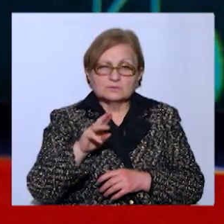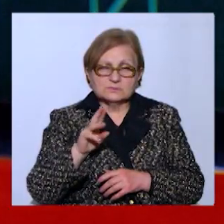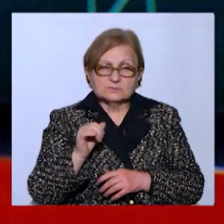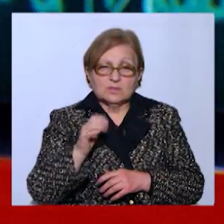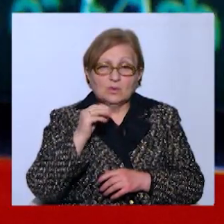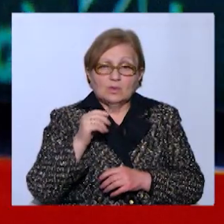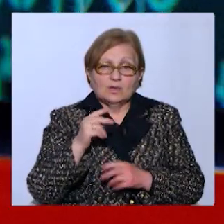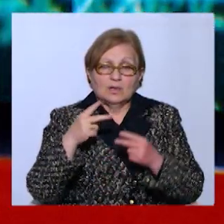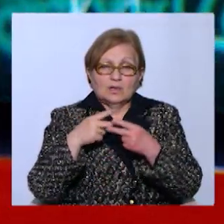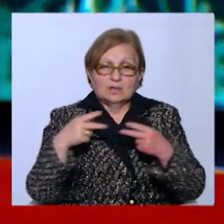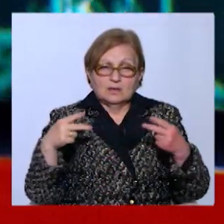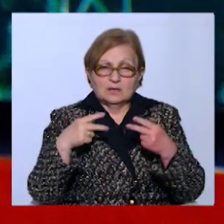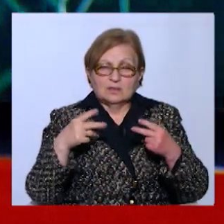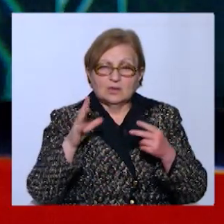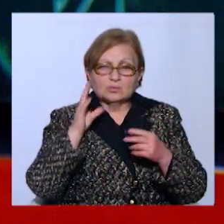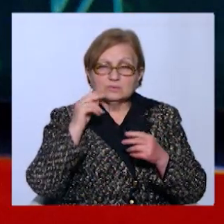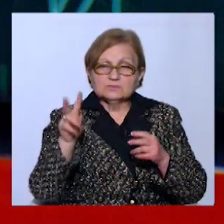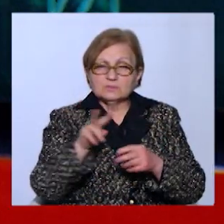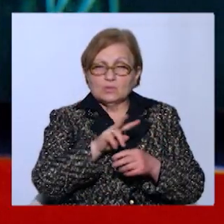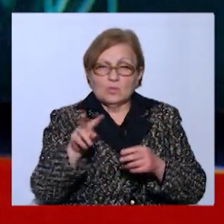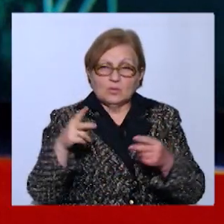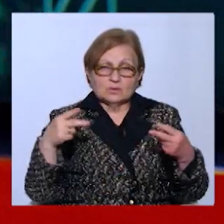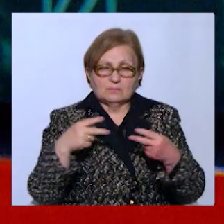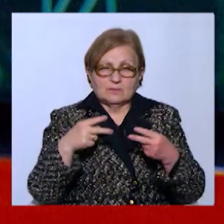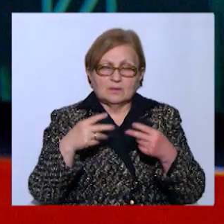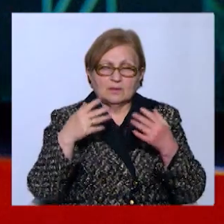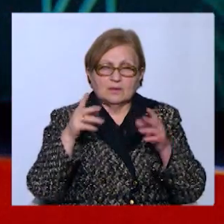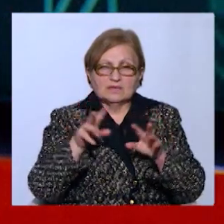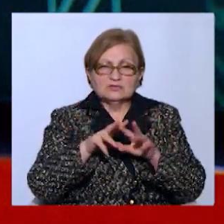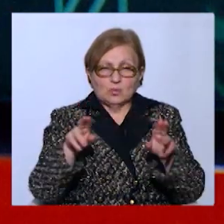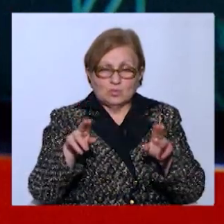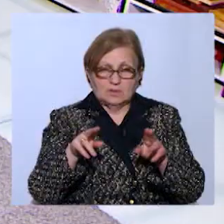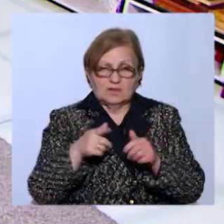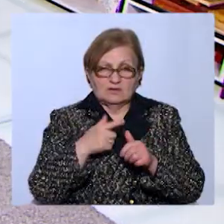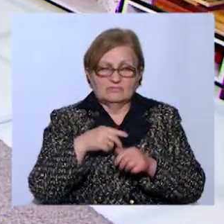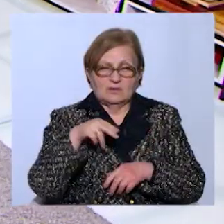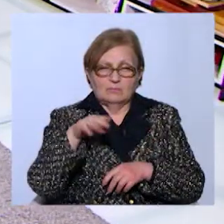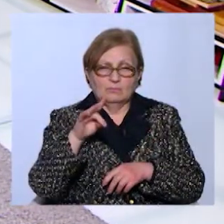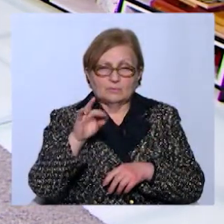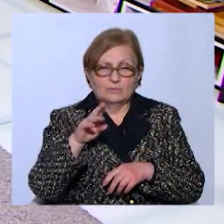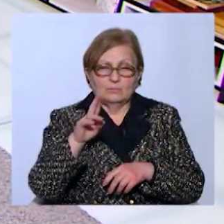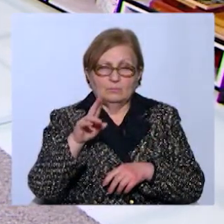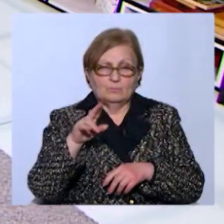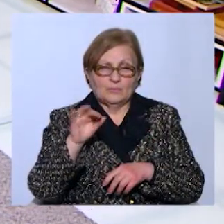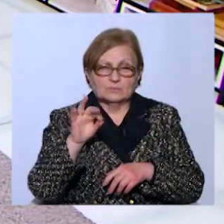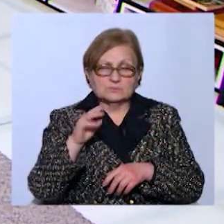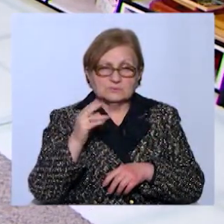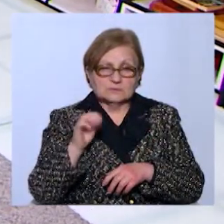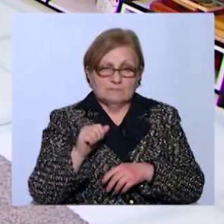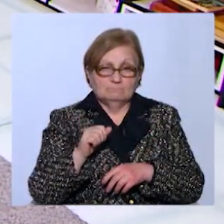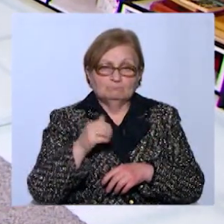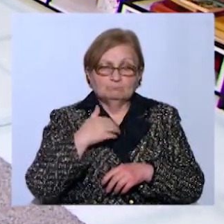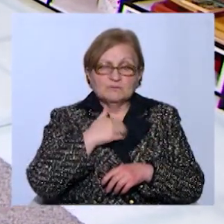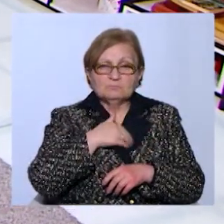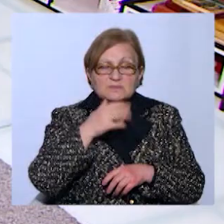ტოლობას, როცა ორი ფარდობა არის ტოლი. თქვენ ეს უკვე მე-6 კლასში ნასწავლი გაქვთ. შეიძლება პირველ სემესტრშიც გაიარეთ, მაგრამ მე